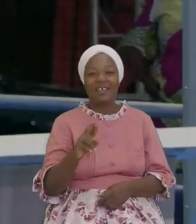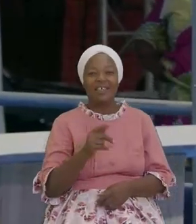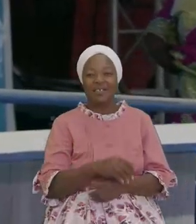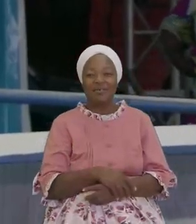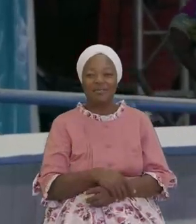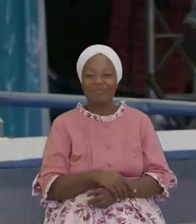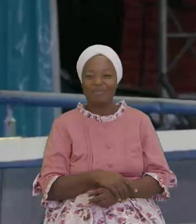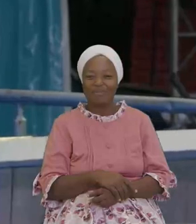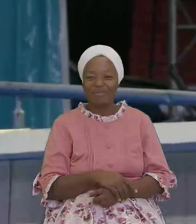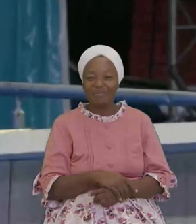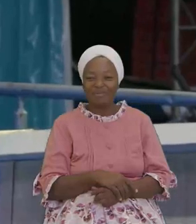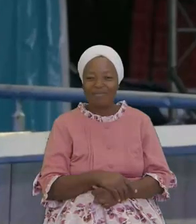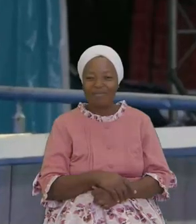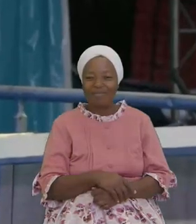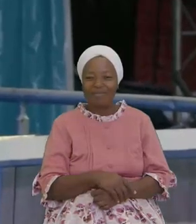bienvenu, Pasteur.